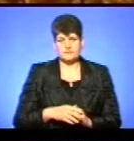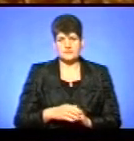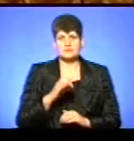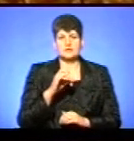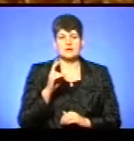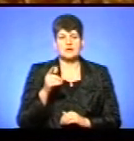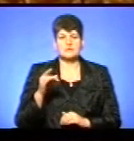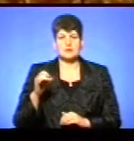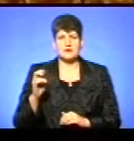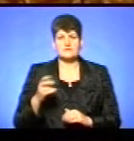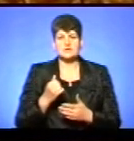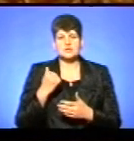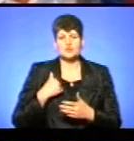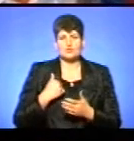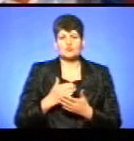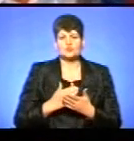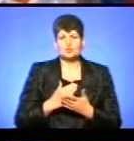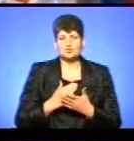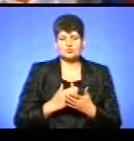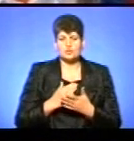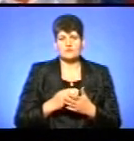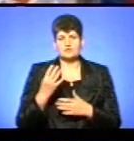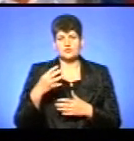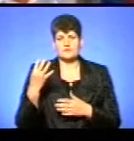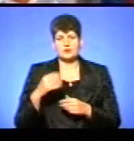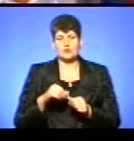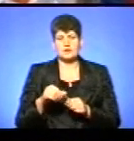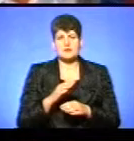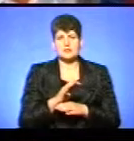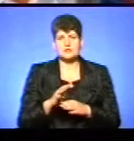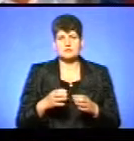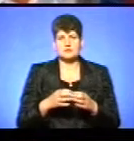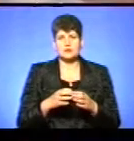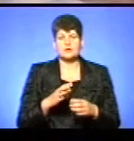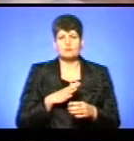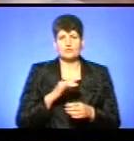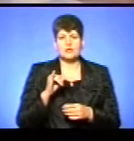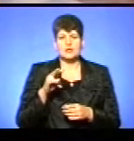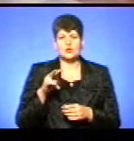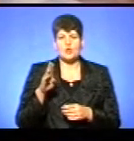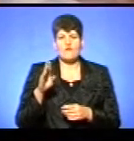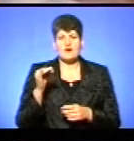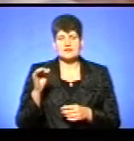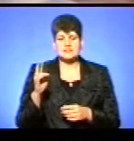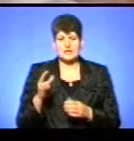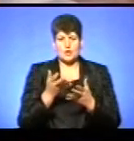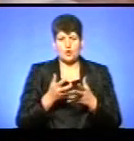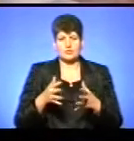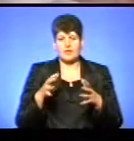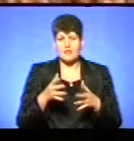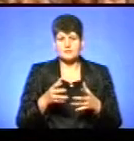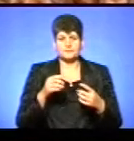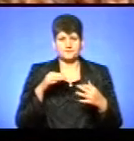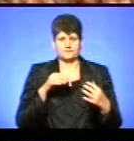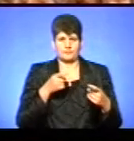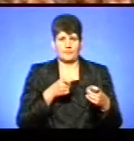Гібляк, військовослужбовець 44-ї окремої артилерійської бригади, був в Іловайському котлі. Прийшов на зустріч з учнями, щоб